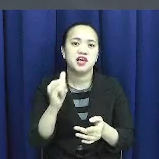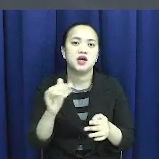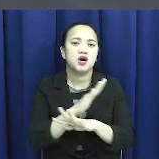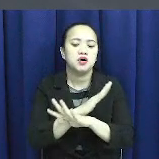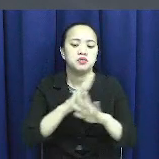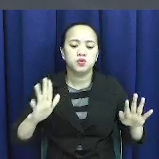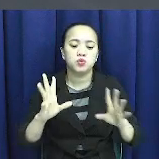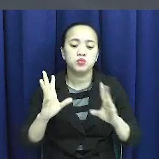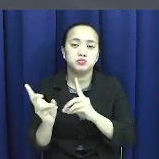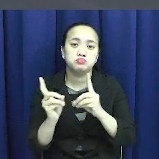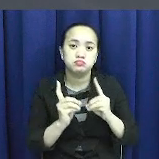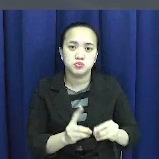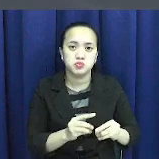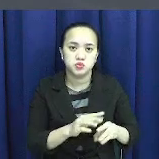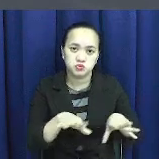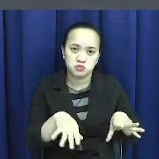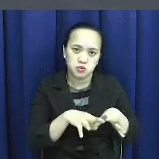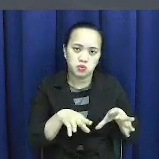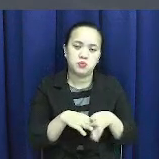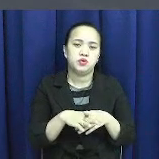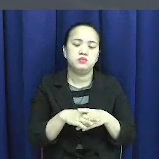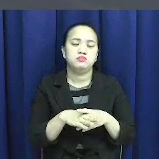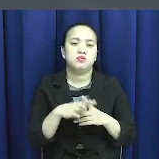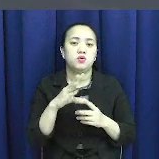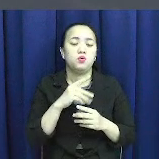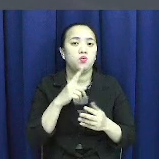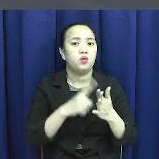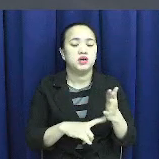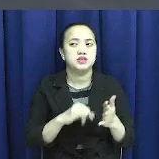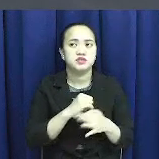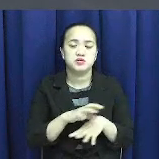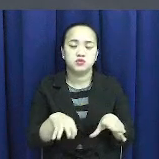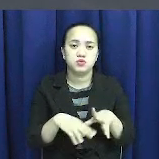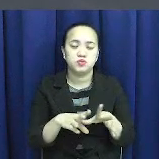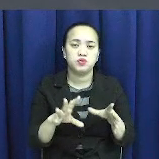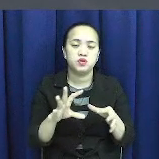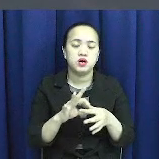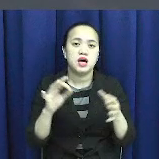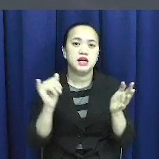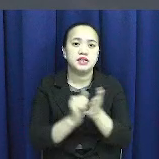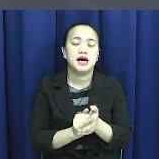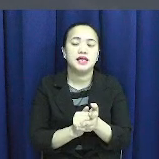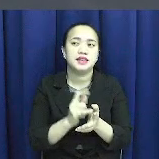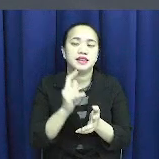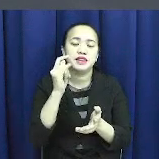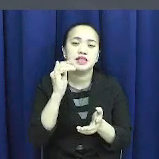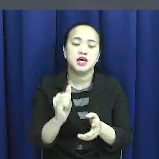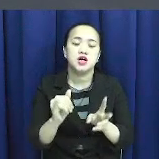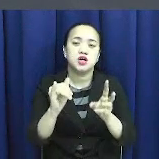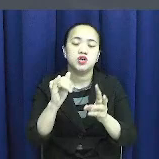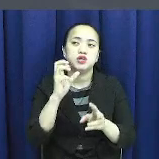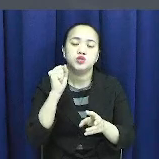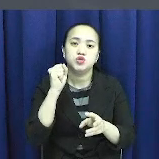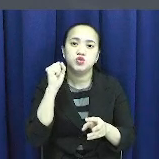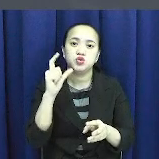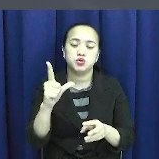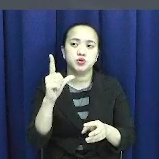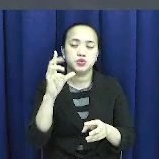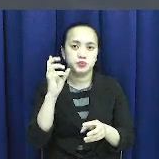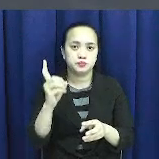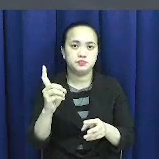yung kanilang trabaho. Ano yung trabahong tinutukoy po dito? That they should teach the people about the law.